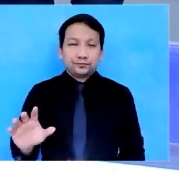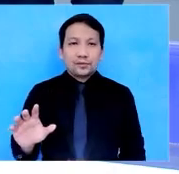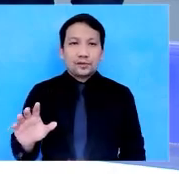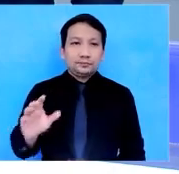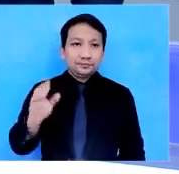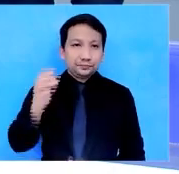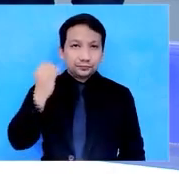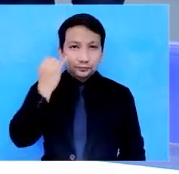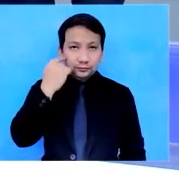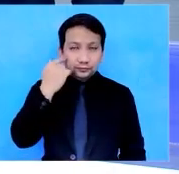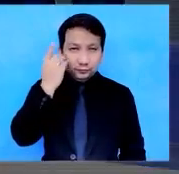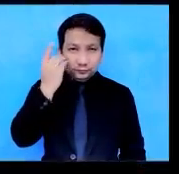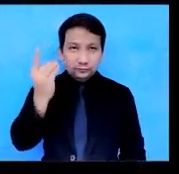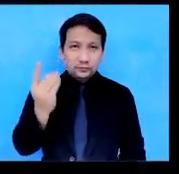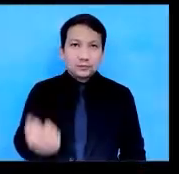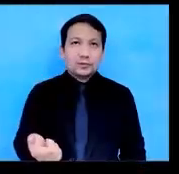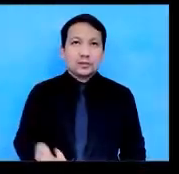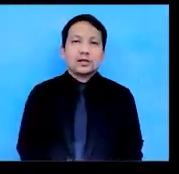yan si Gary De Leon.